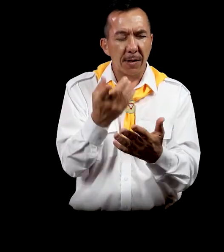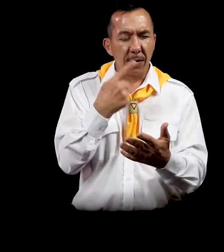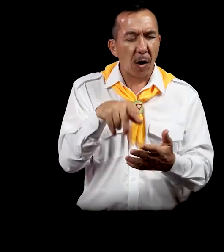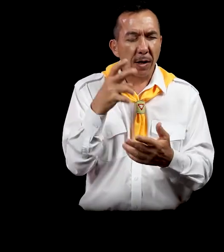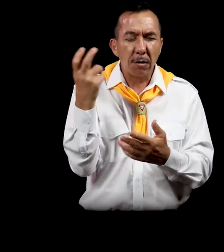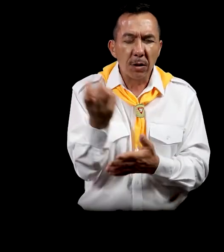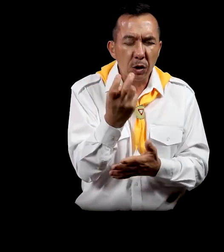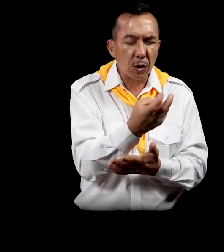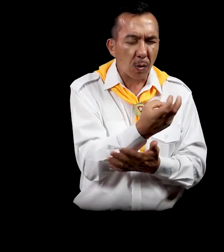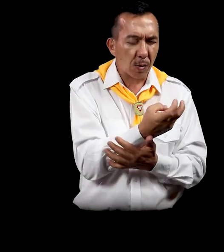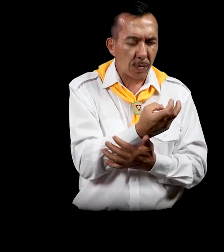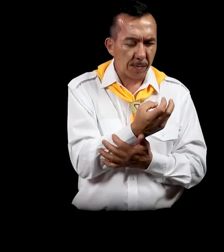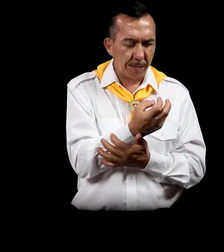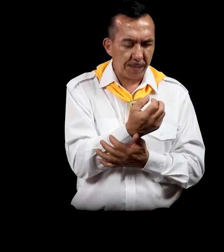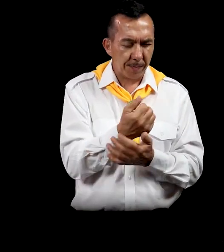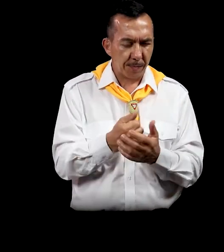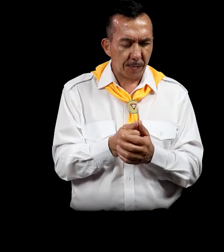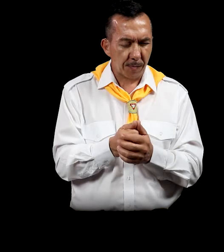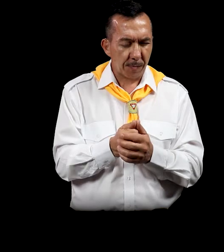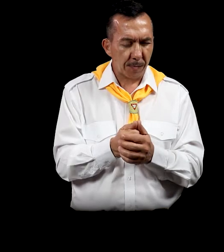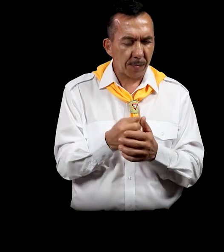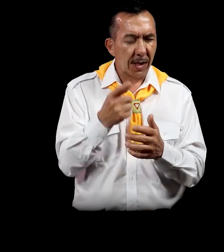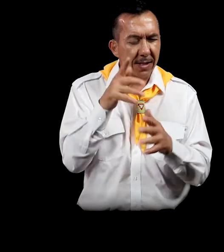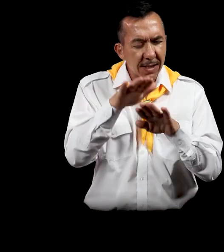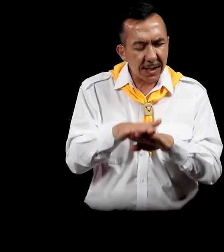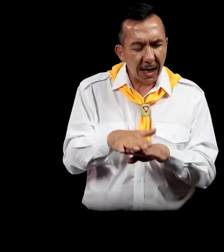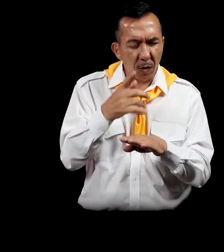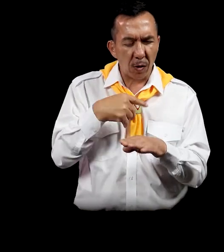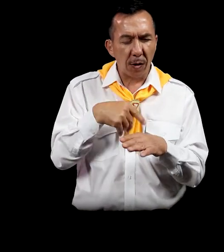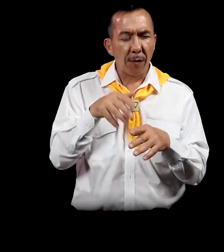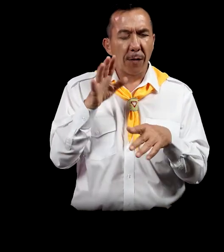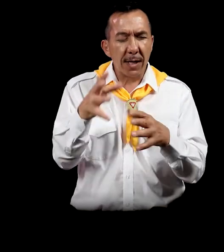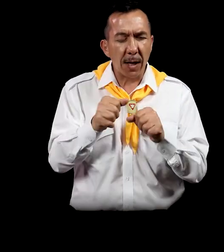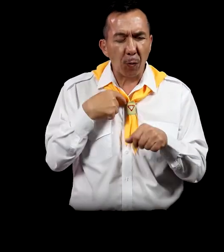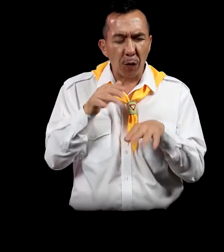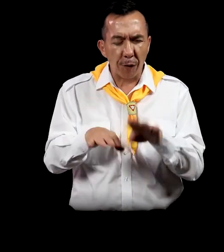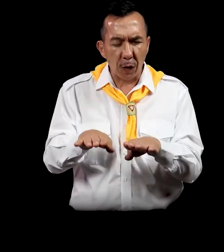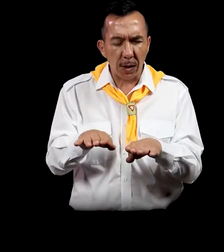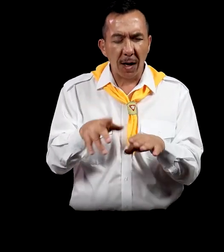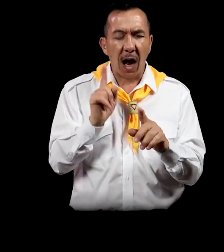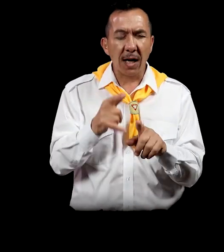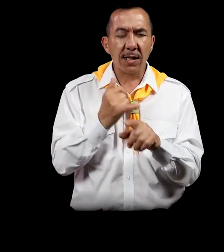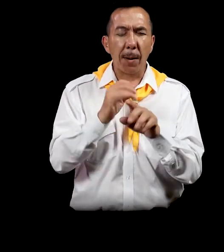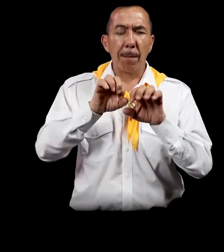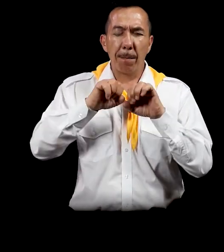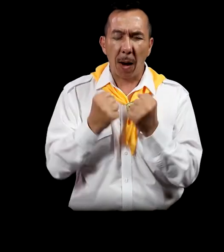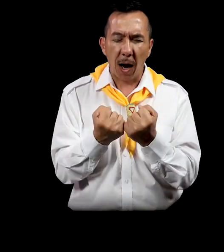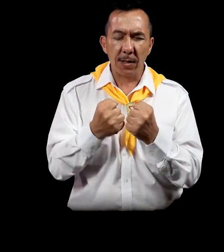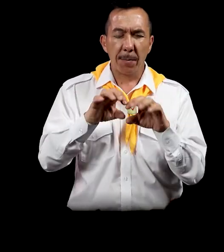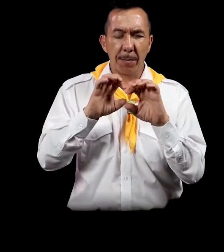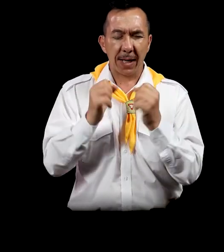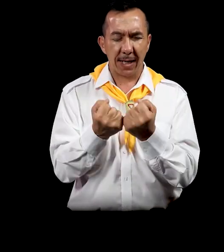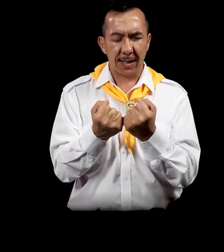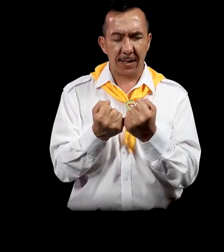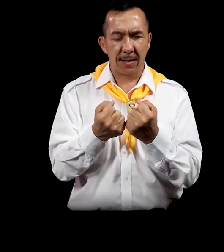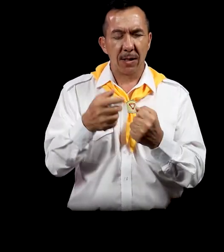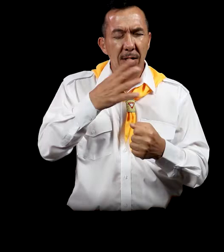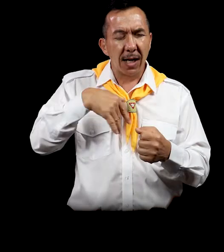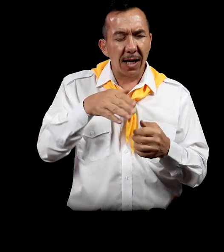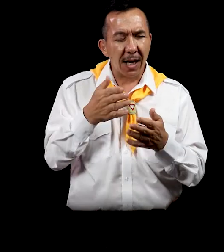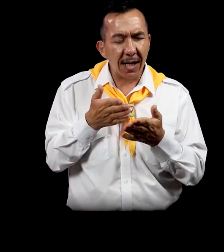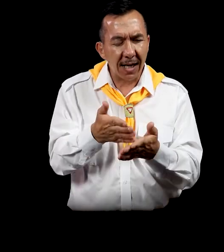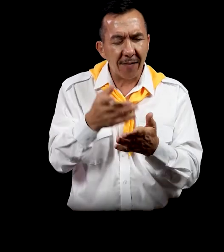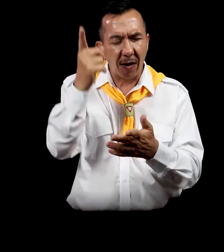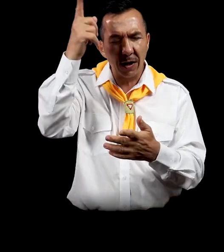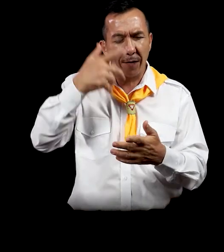buite wat na u soek. Yeshua, stuur ons, vat ons voete as baanbrekers. Ons hele